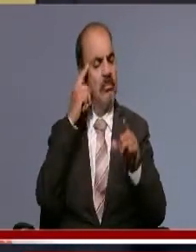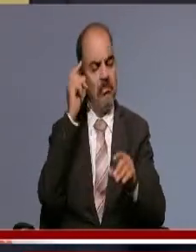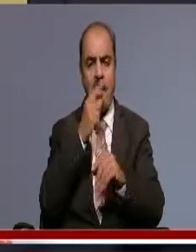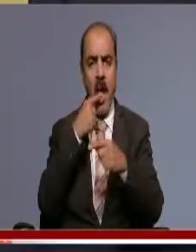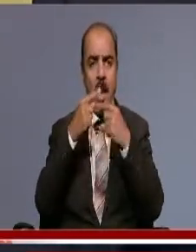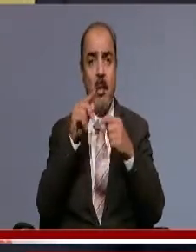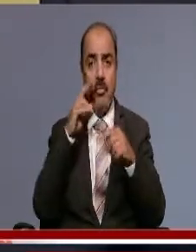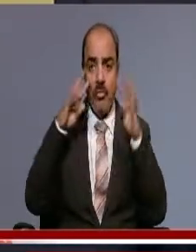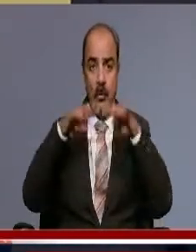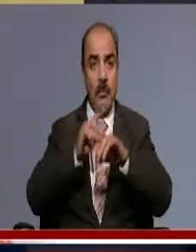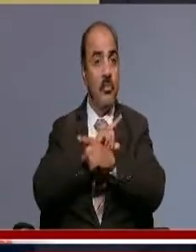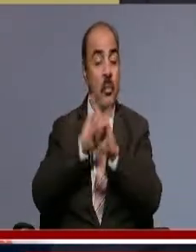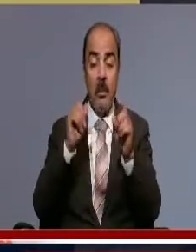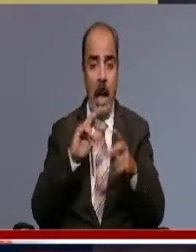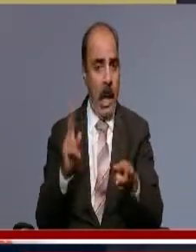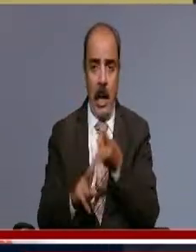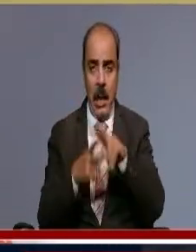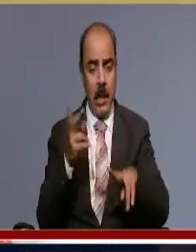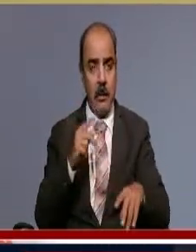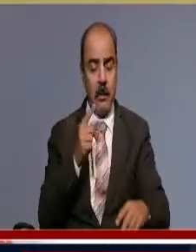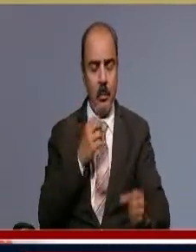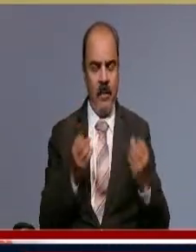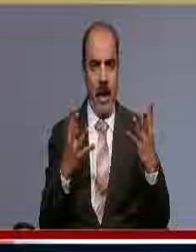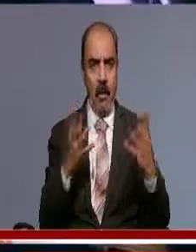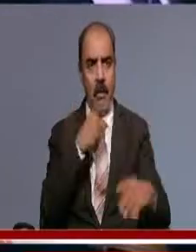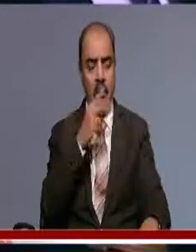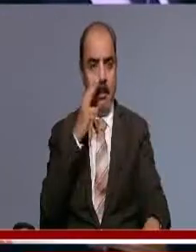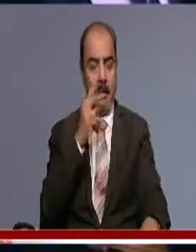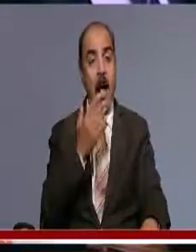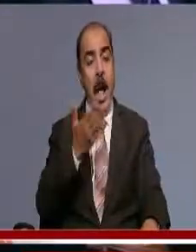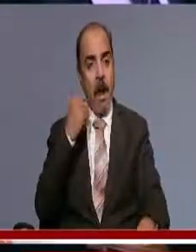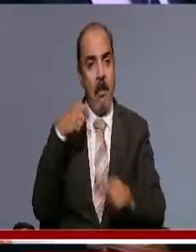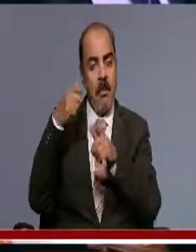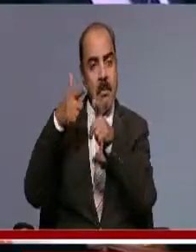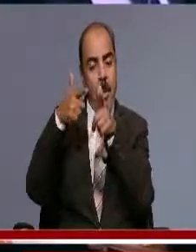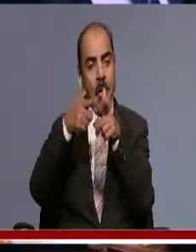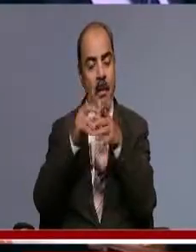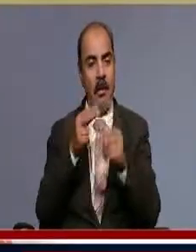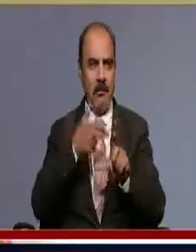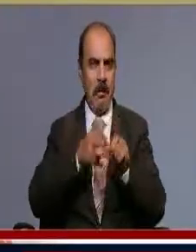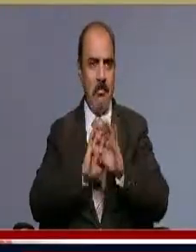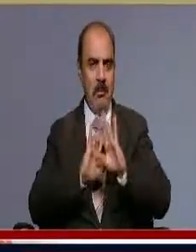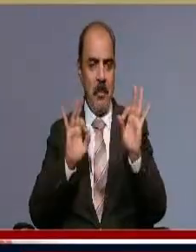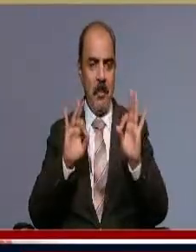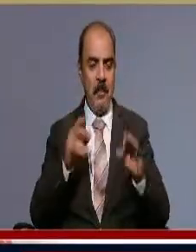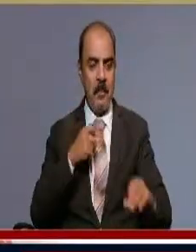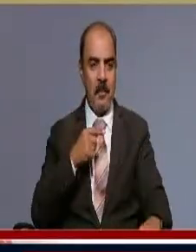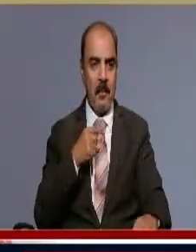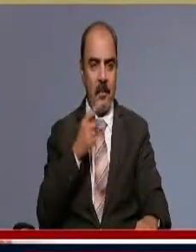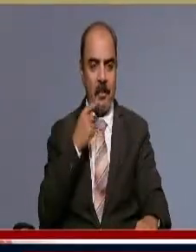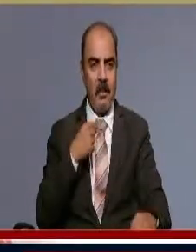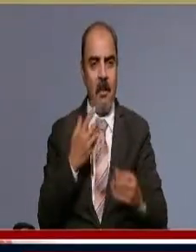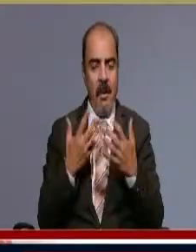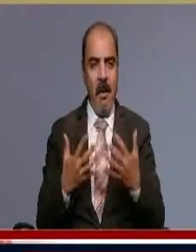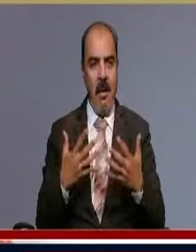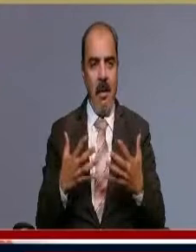انا يعني اخفف التوتر بتاعهم شويه قبل ما نصور، عشان يكونوا بيتكلموا براحتهم.